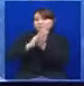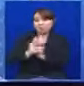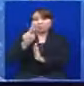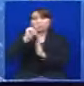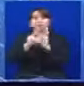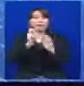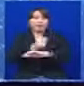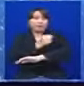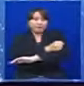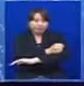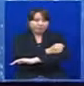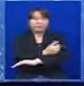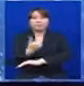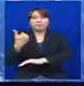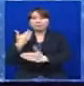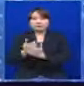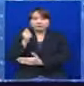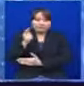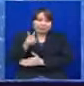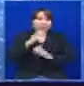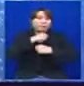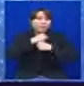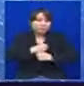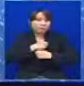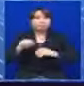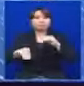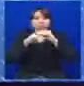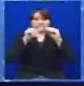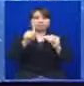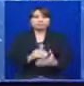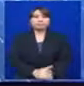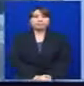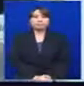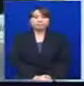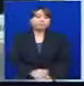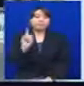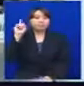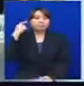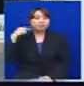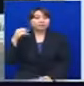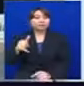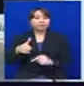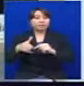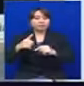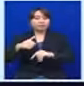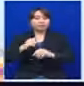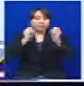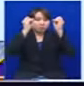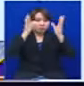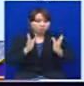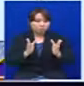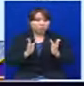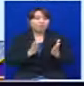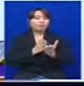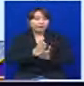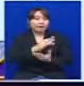างกฎหมายแรงงานเพื่อให้มีการจ้างงานผู้สูงอายุเพิ่มขึ้นค่ะ นางสาวเอื้อมพรพิชัยสนิทอาจารย์ประจ